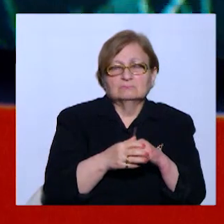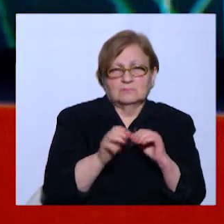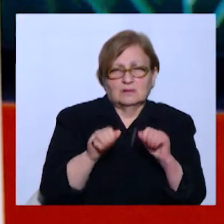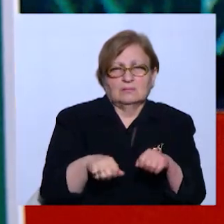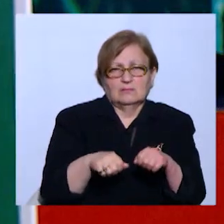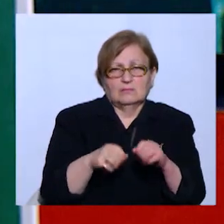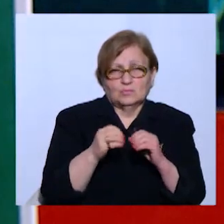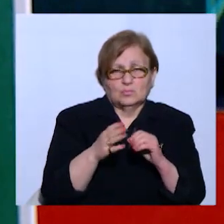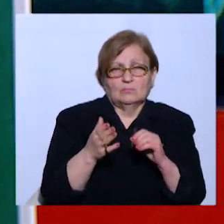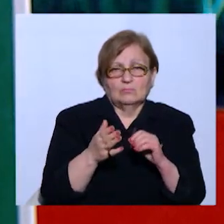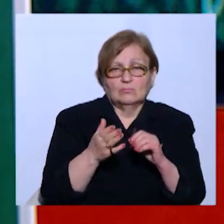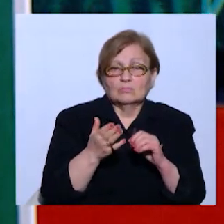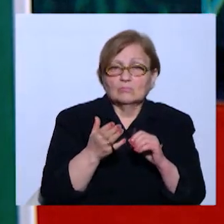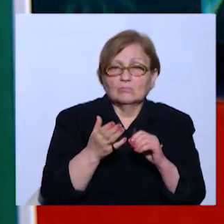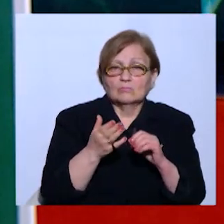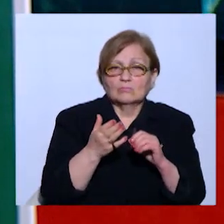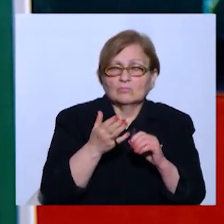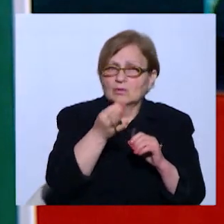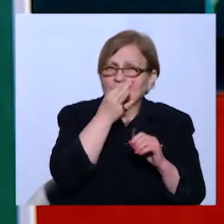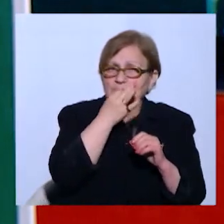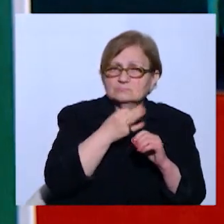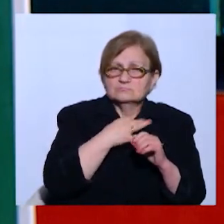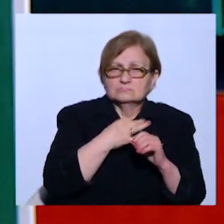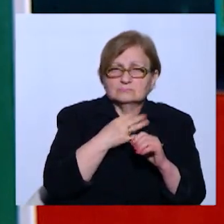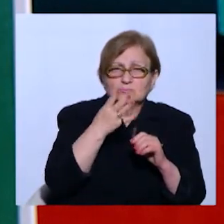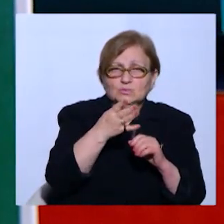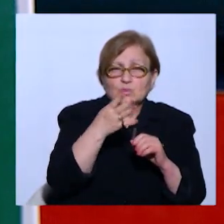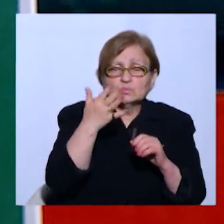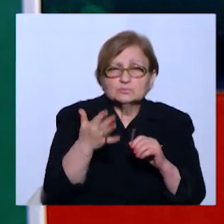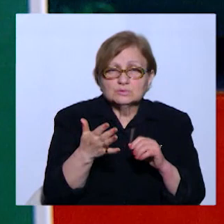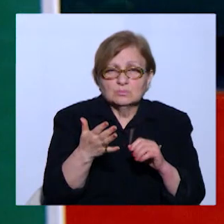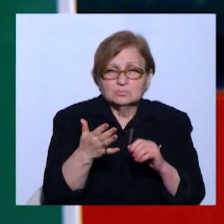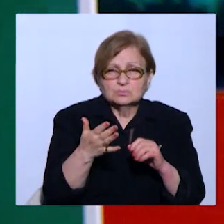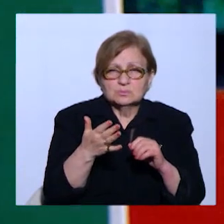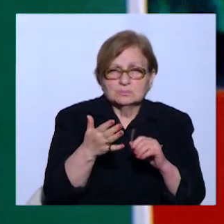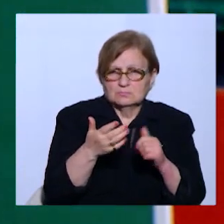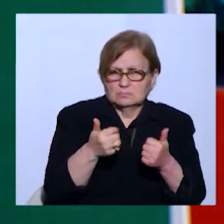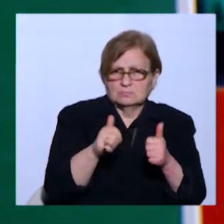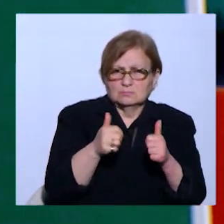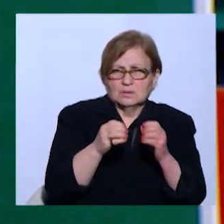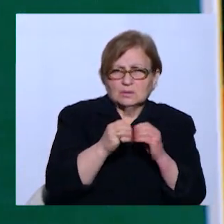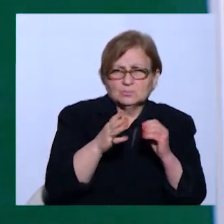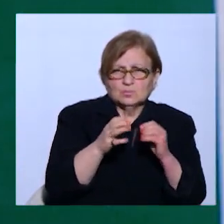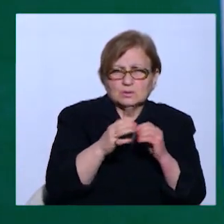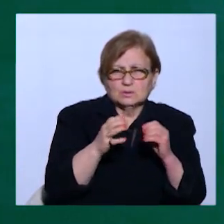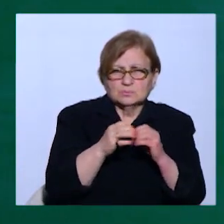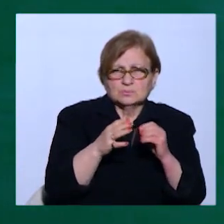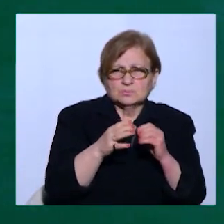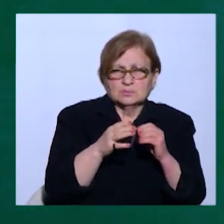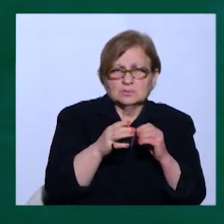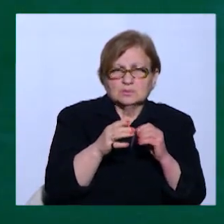გავაკეთე ეს და მივიღე პასუხი, მაგრამ ხო მეტყოდი? 45 არის 15-ის